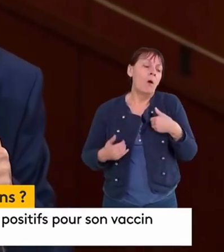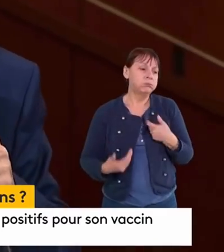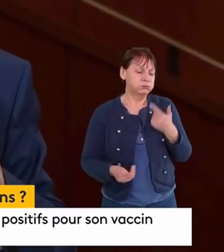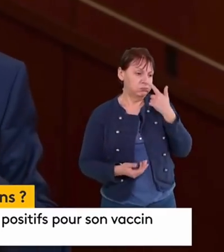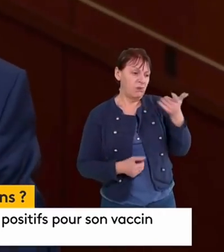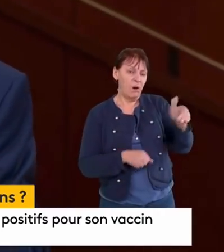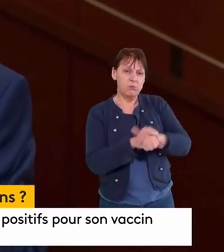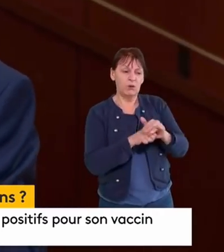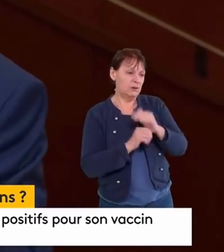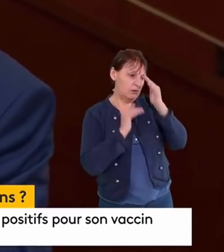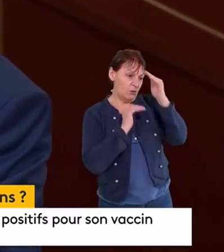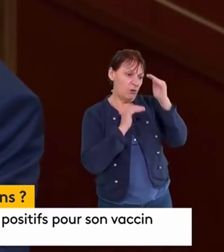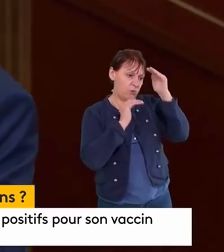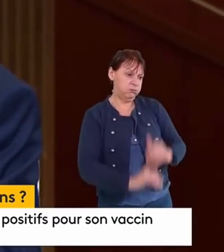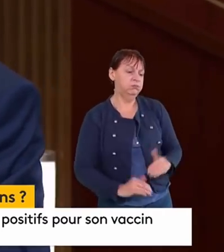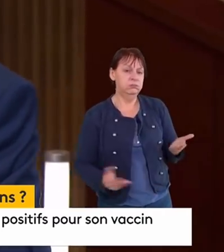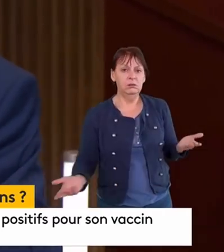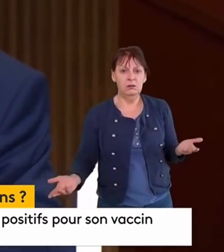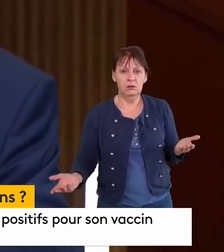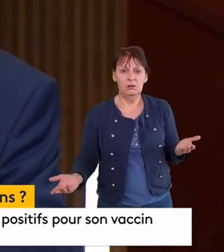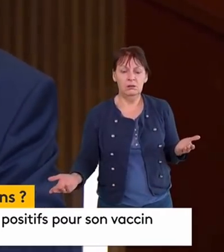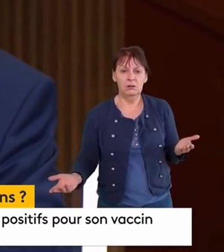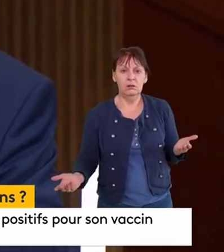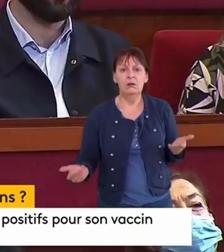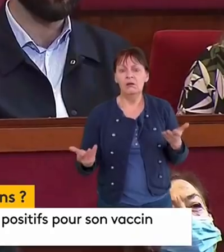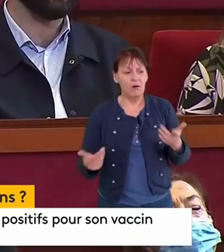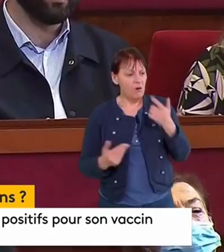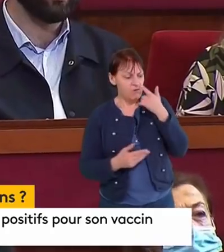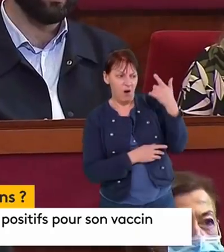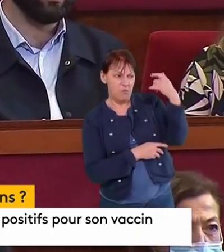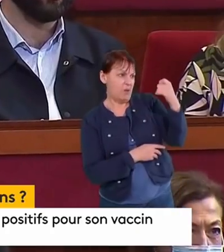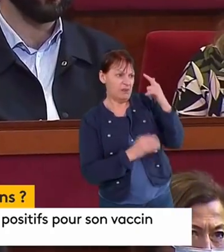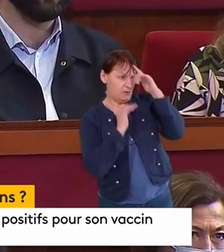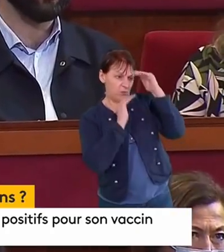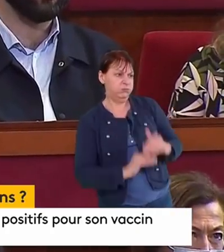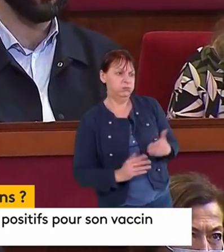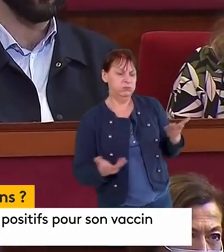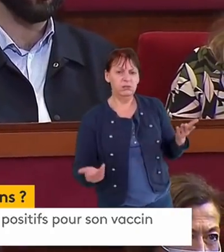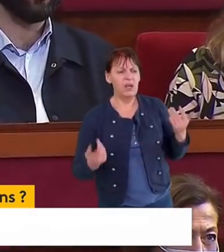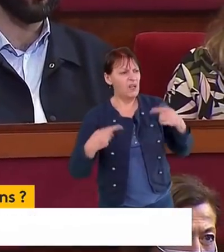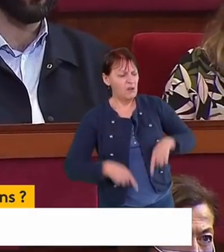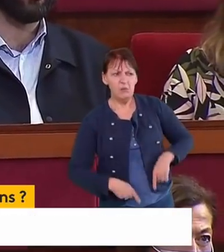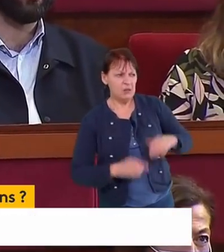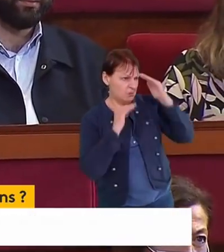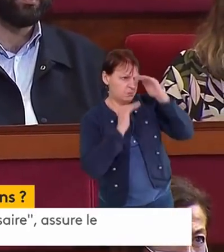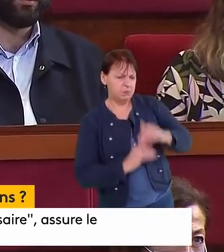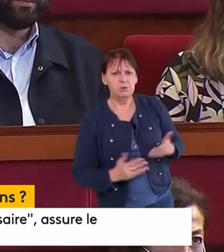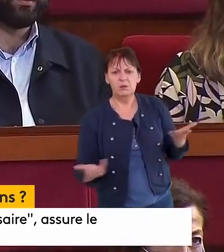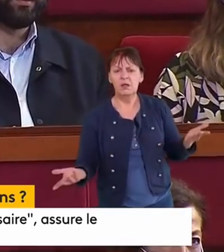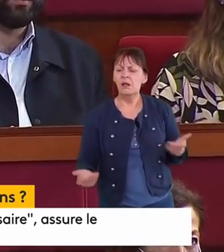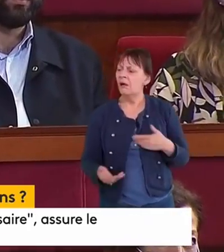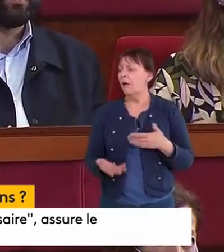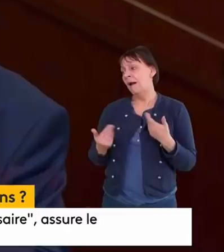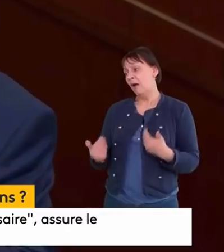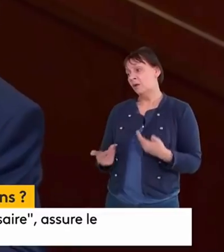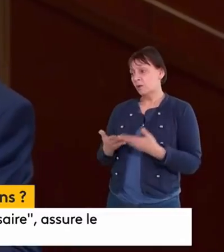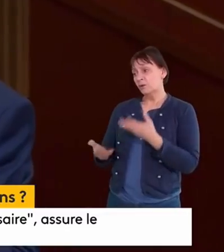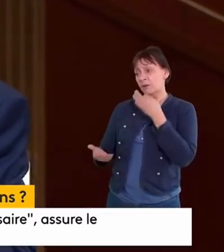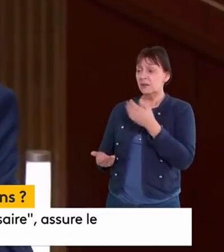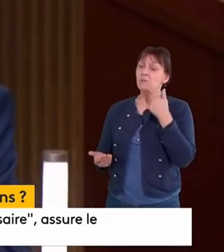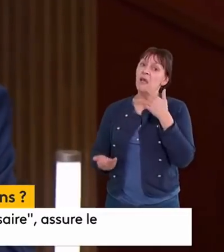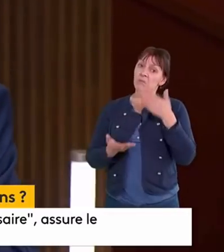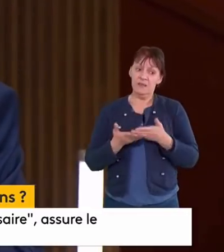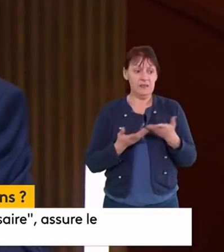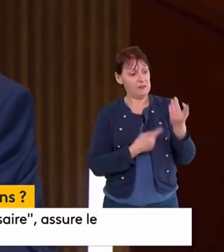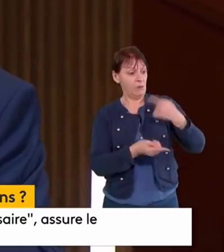dans la politique. On n'a plus confiance dans les présidents, les ministres. De toute façon, vous dites ça aujourd'hui, et demain vous serez au pouvoir, vous ferez